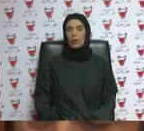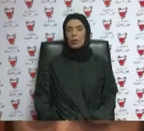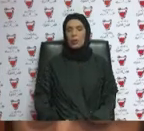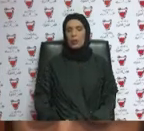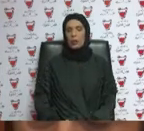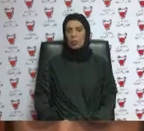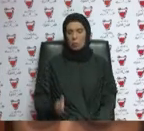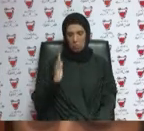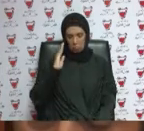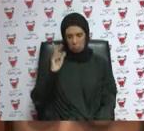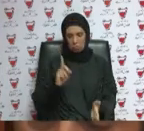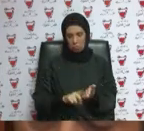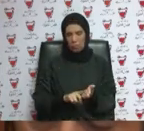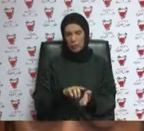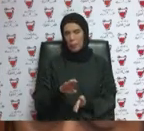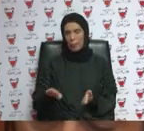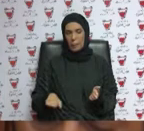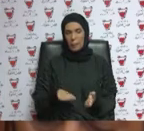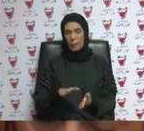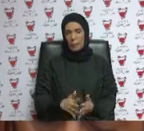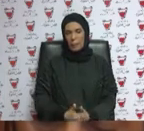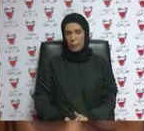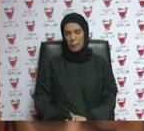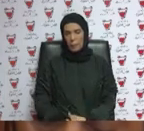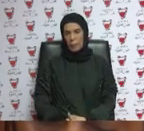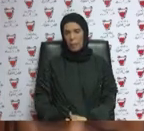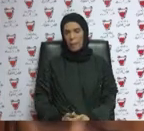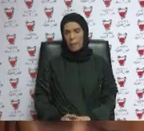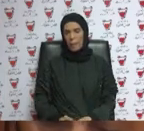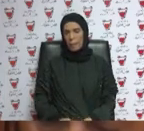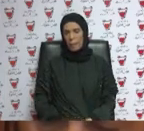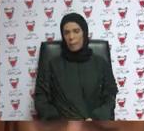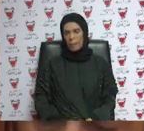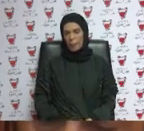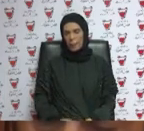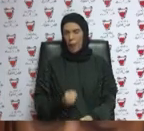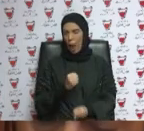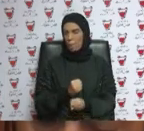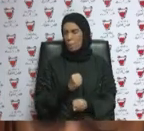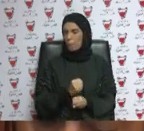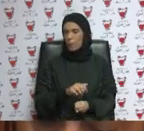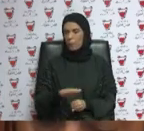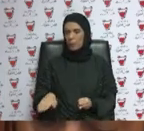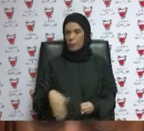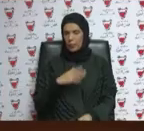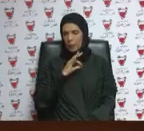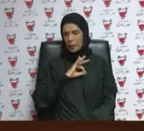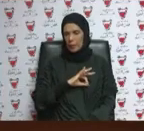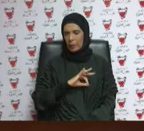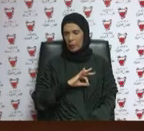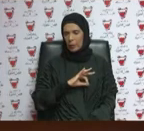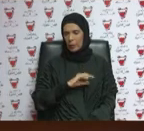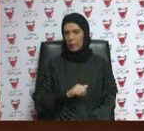على تأدية واجبها الوطني المشهود لها بالموافق بالمواقف الوطنية، على أن يستفاد من هذا الوفر في